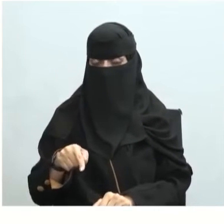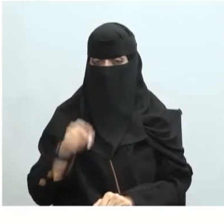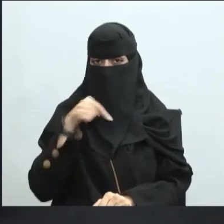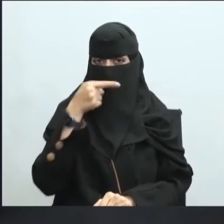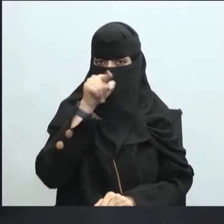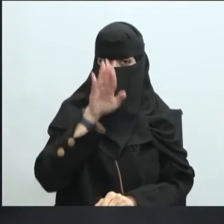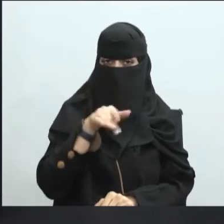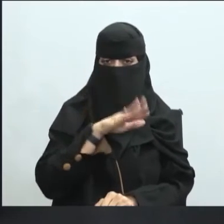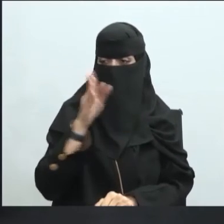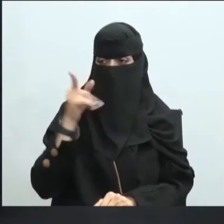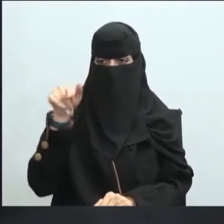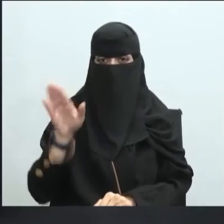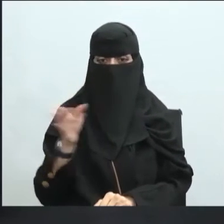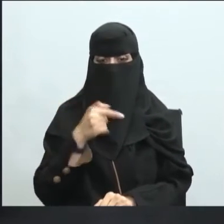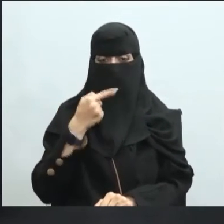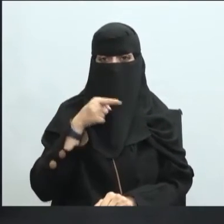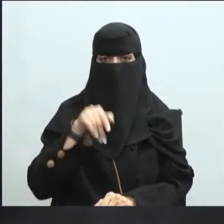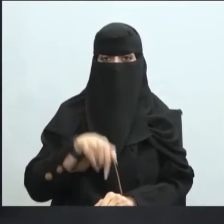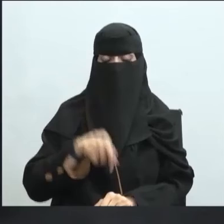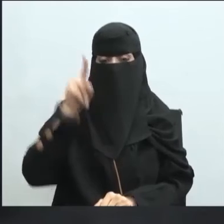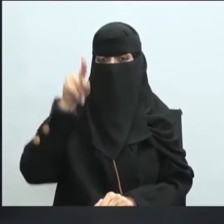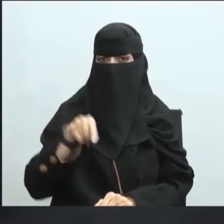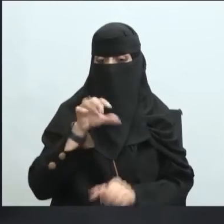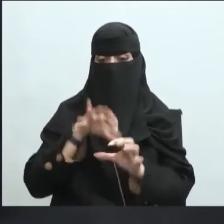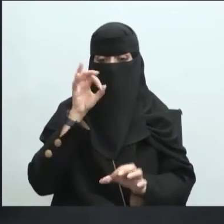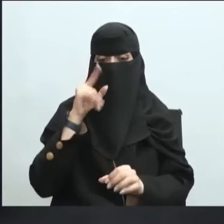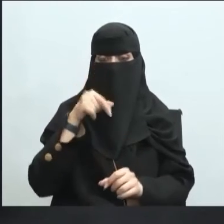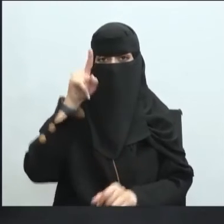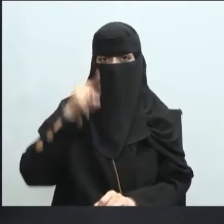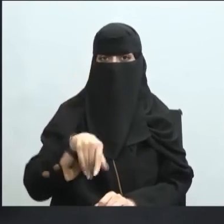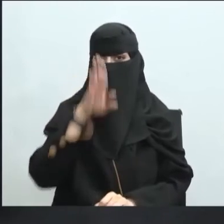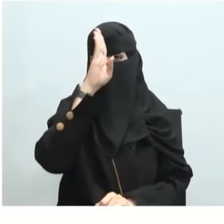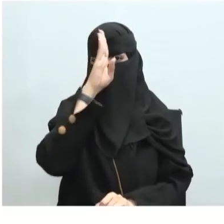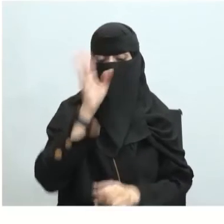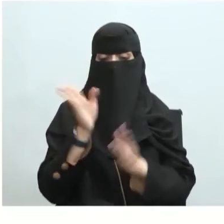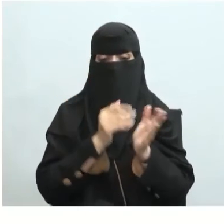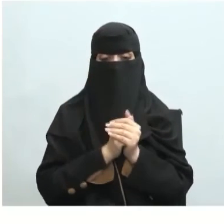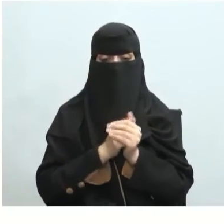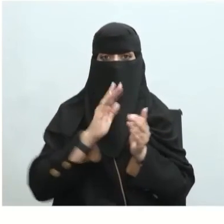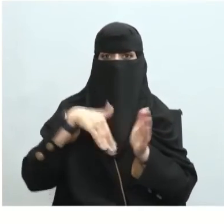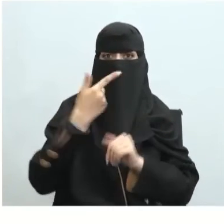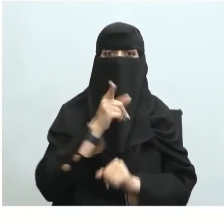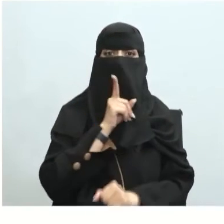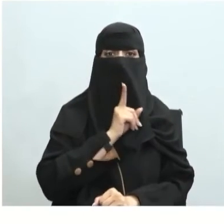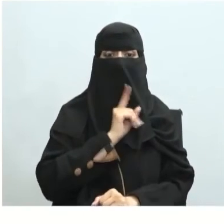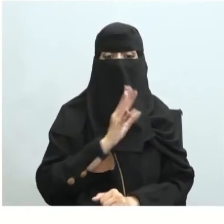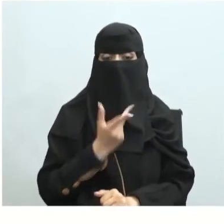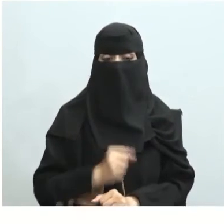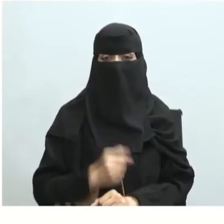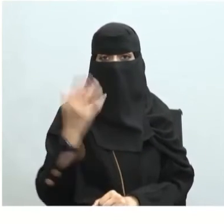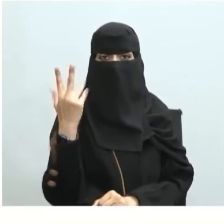زميلك كذلك يكتب ونكتب ونحن نقول مثلا ضع يوما بالاجتماع مثلا الاثنين ثم بعد ذلك ضع